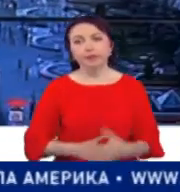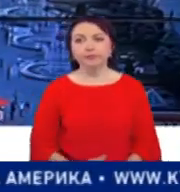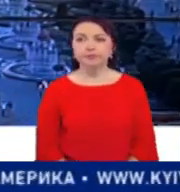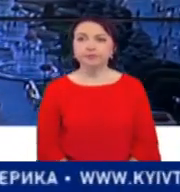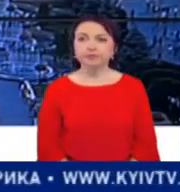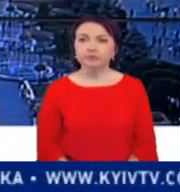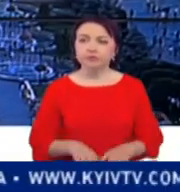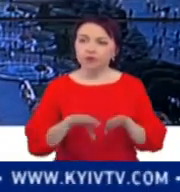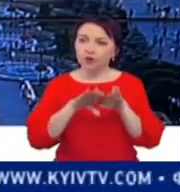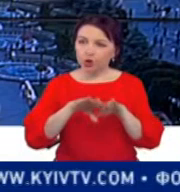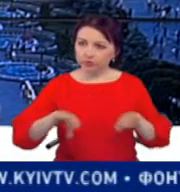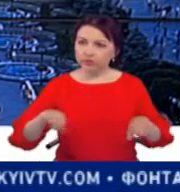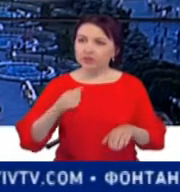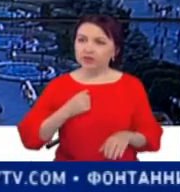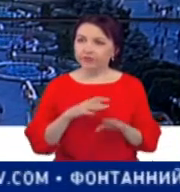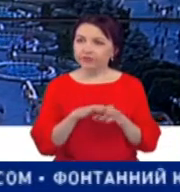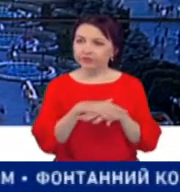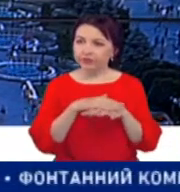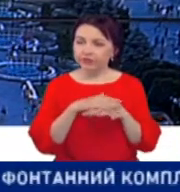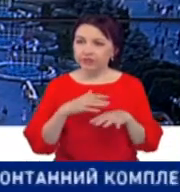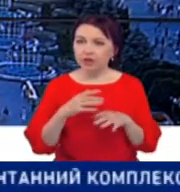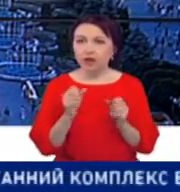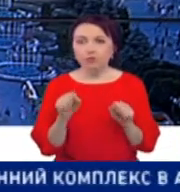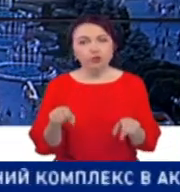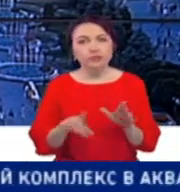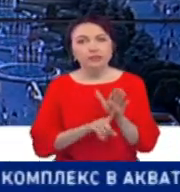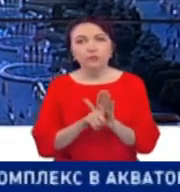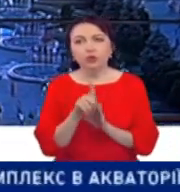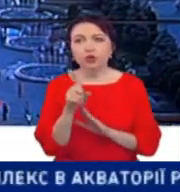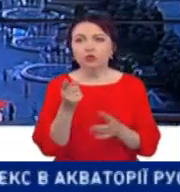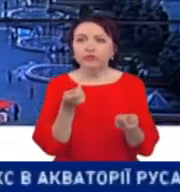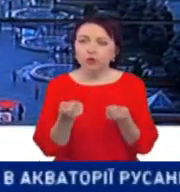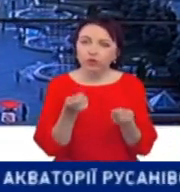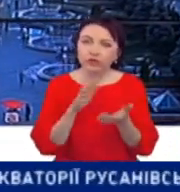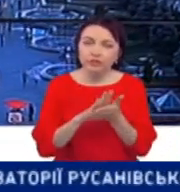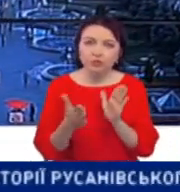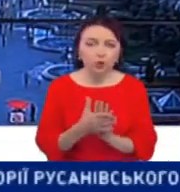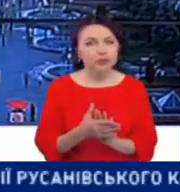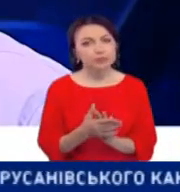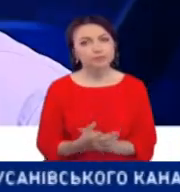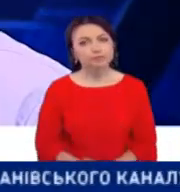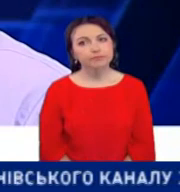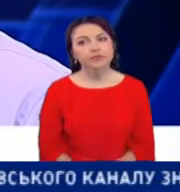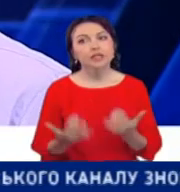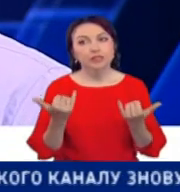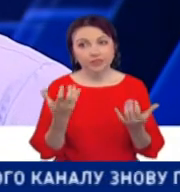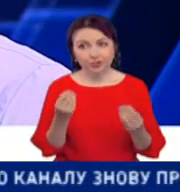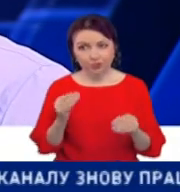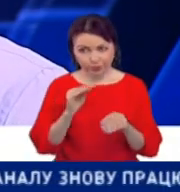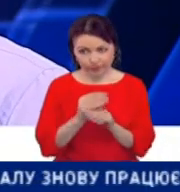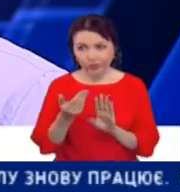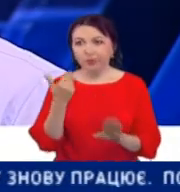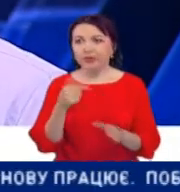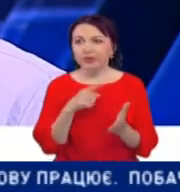розведення, це можна вважати, ну, якимось початком дійсно врегулювання ситуації? Зараз ще доповню попереднє